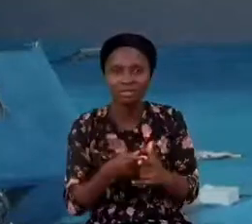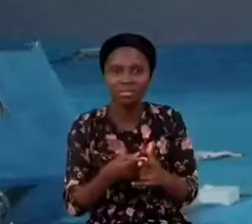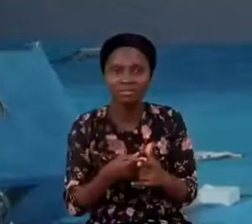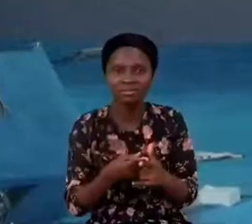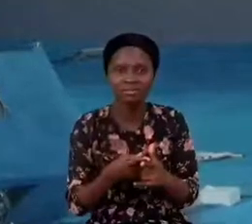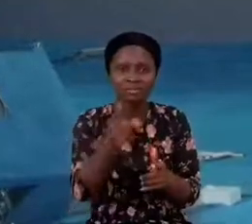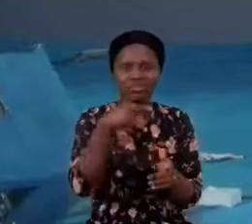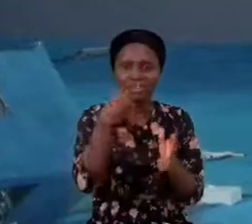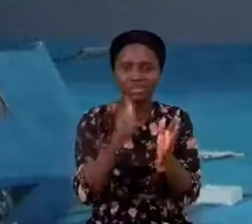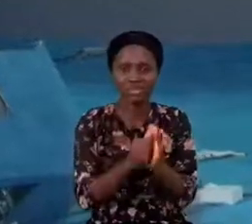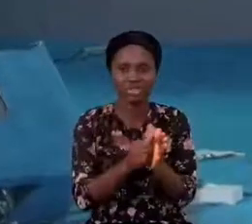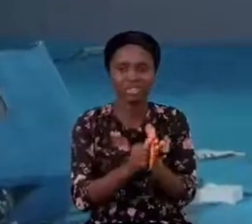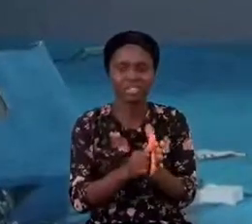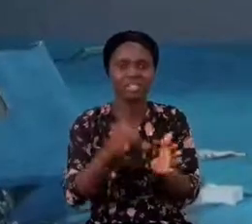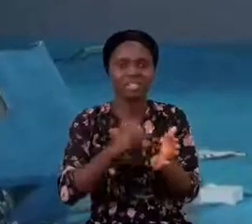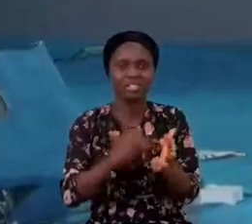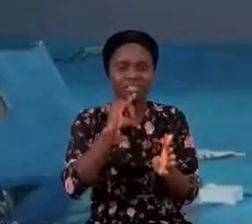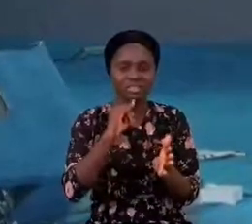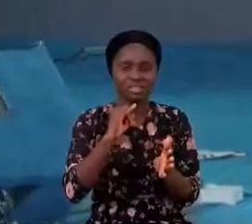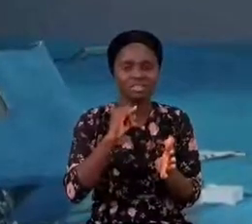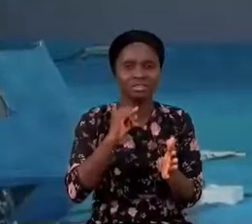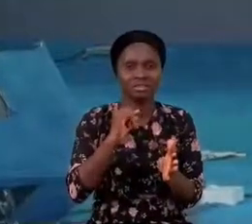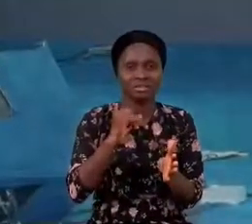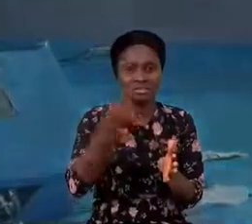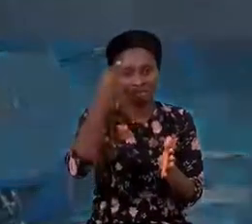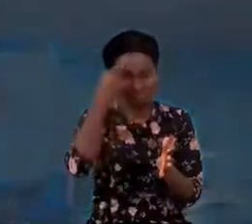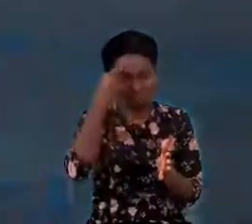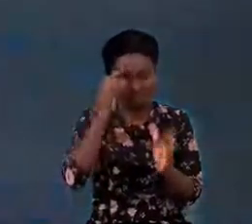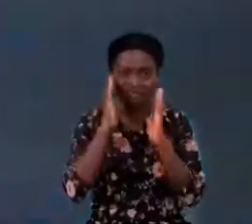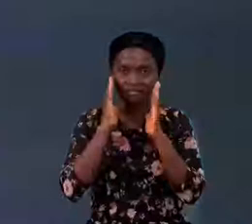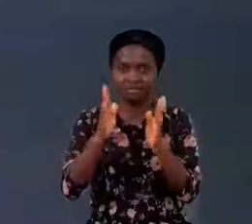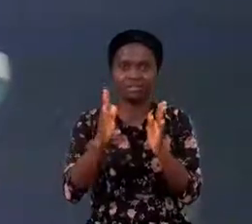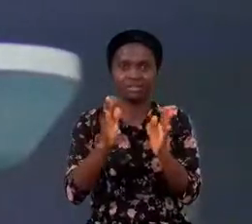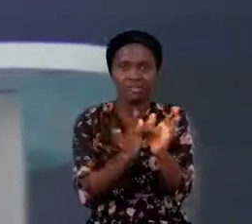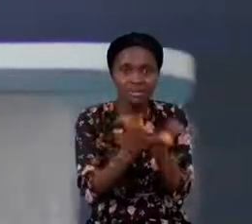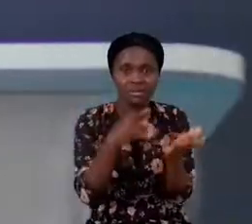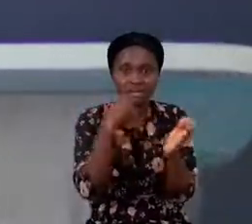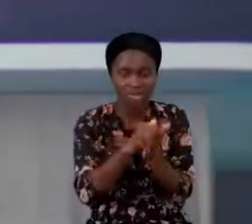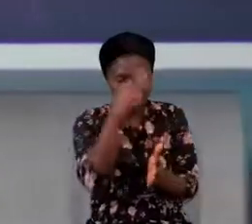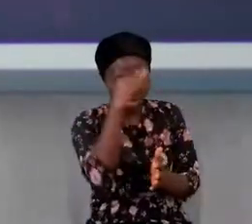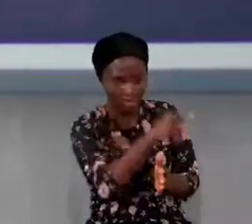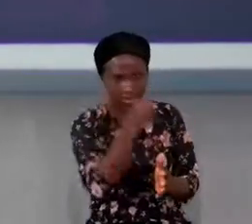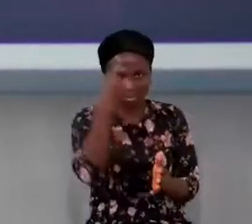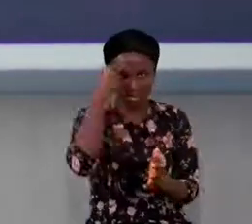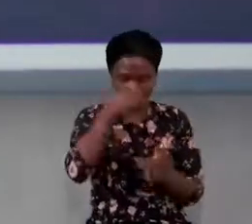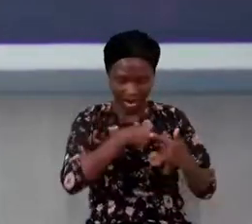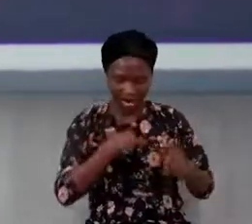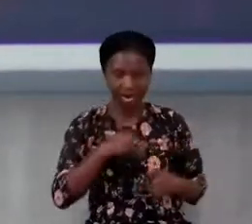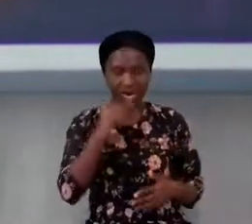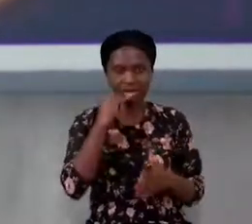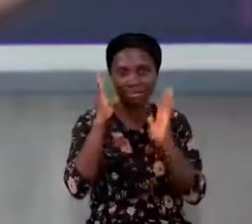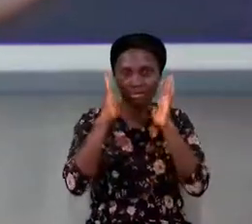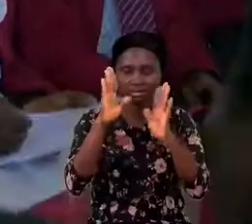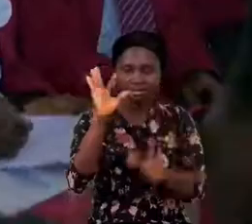affermi. C'est cette personne-là qui apprend à s'orienter vers l'excellence. Il y a trois éléments que je